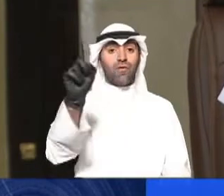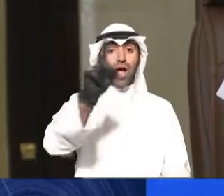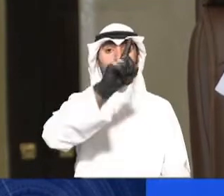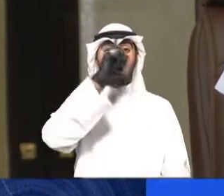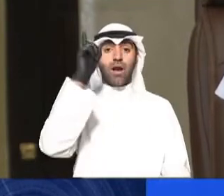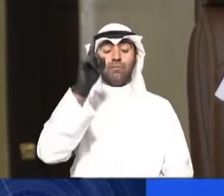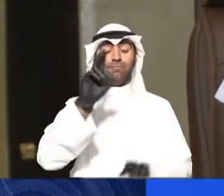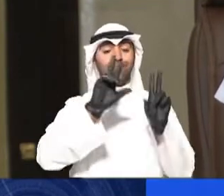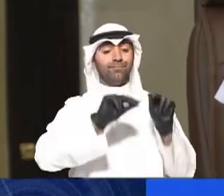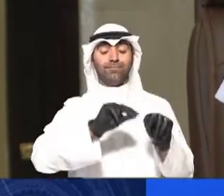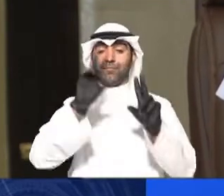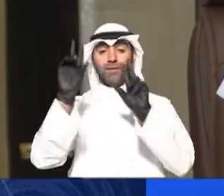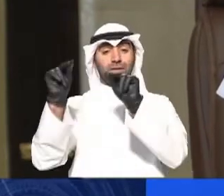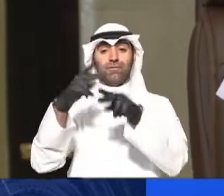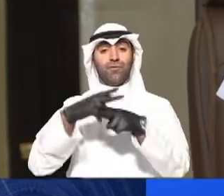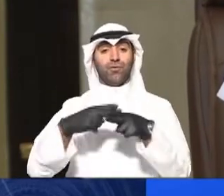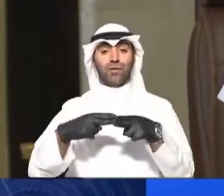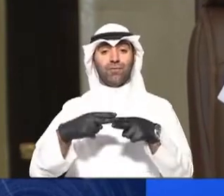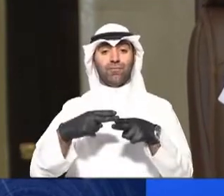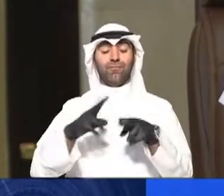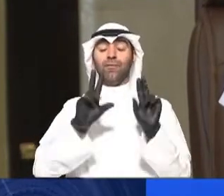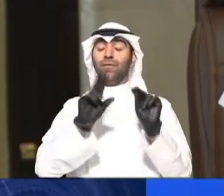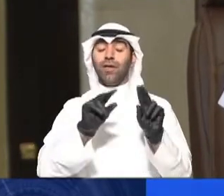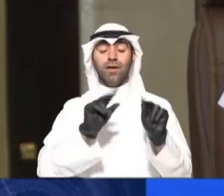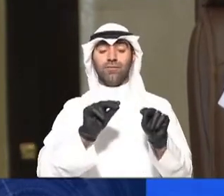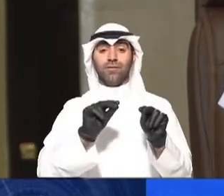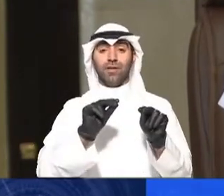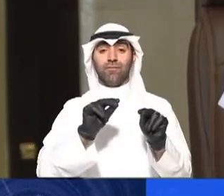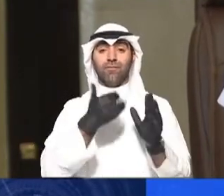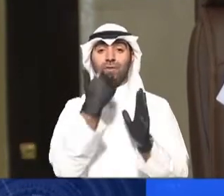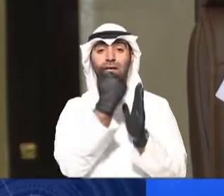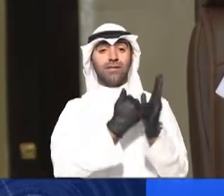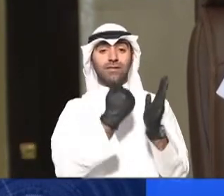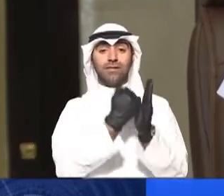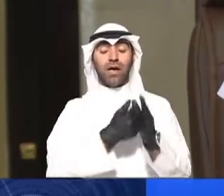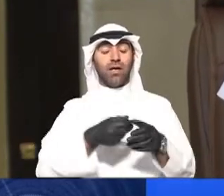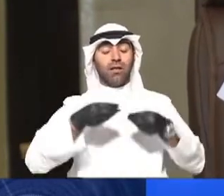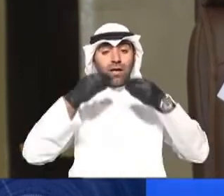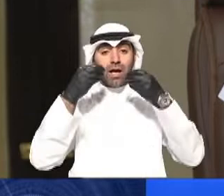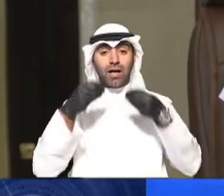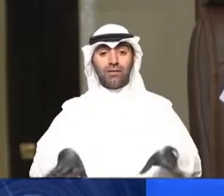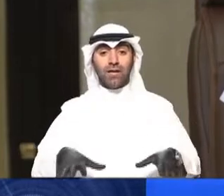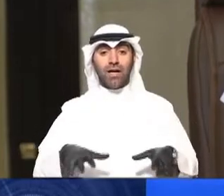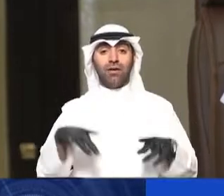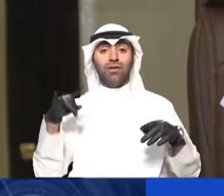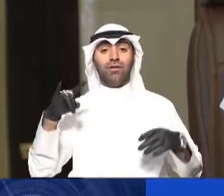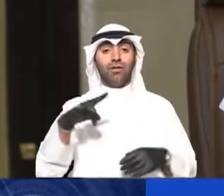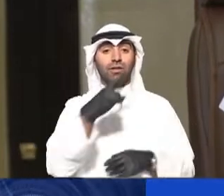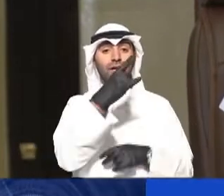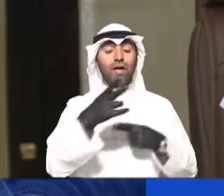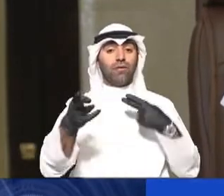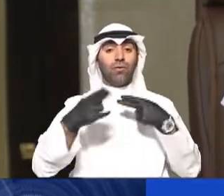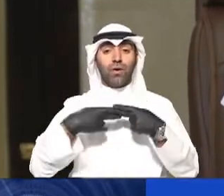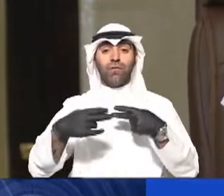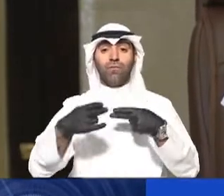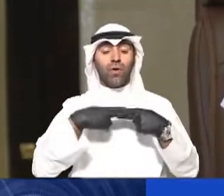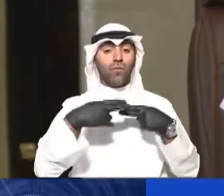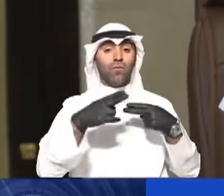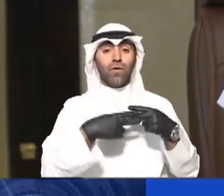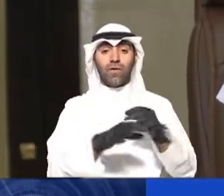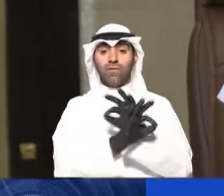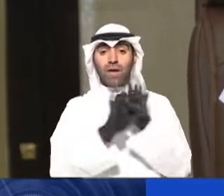الكويت فيما يتعلق في يعني وقف شبه كامل